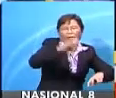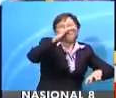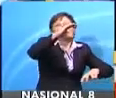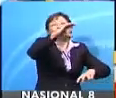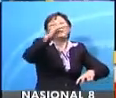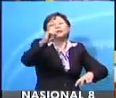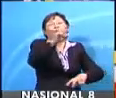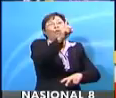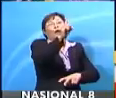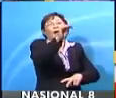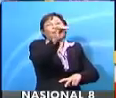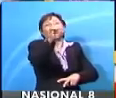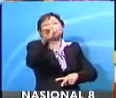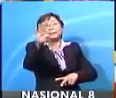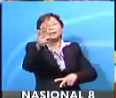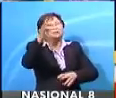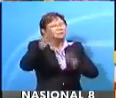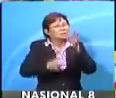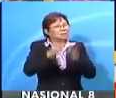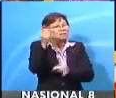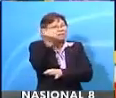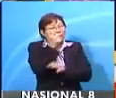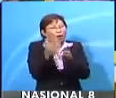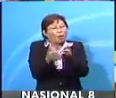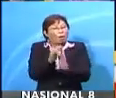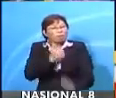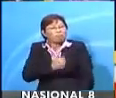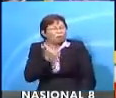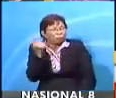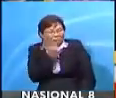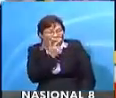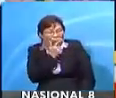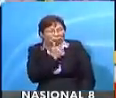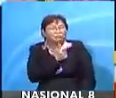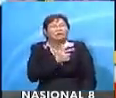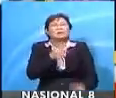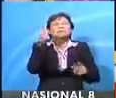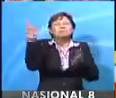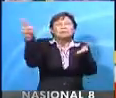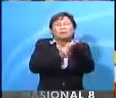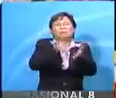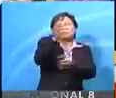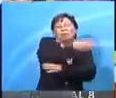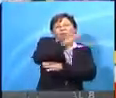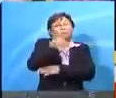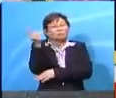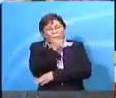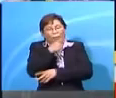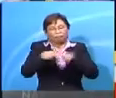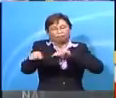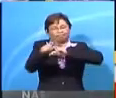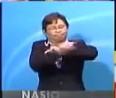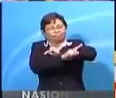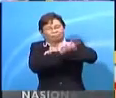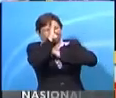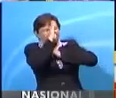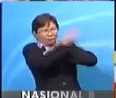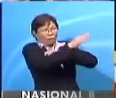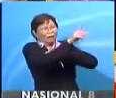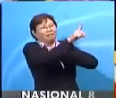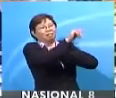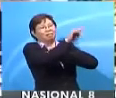Wan MDB. Sekiranya Lim tidak membuat permohonan maaf dan menarik balik kenyataan itu, tindakan akan diambil terhadap